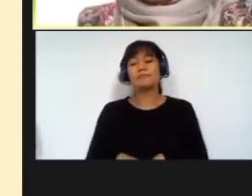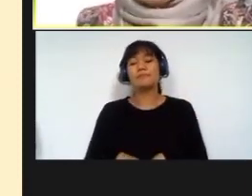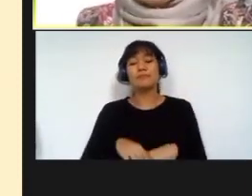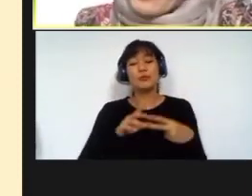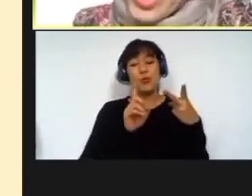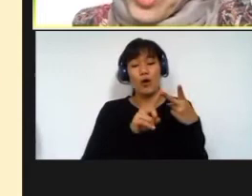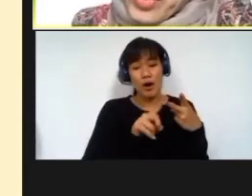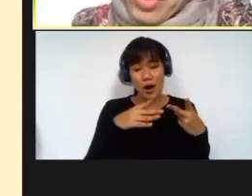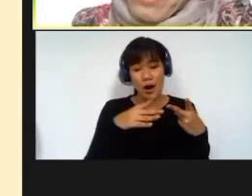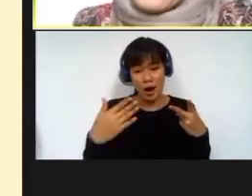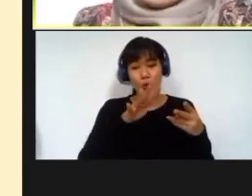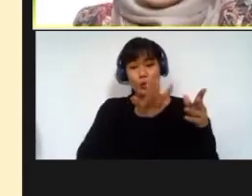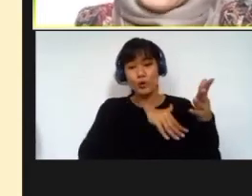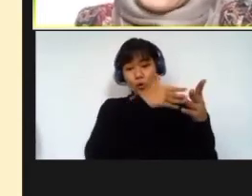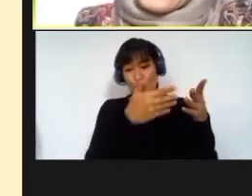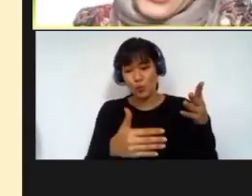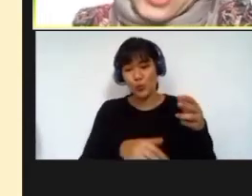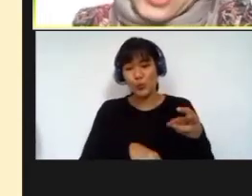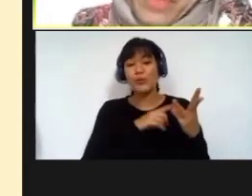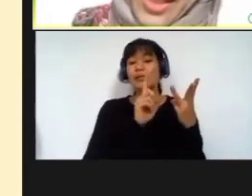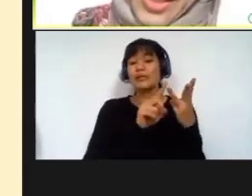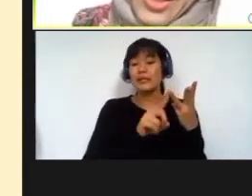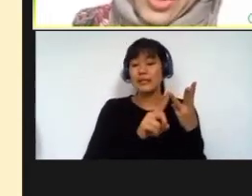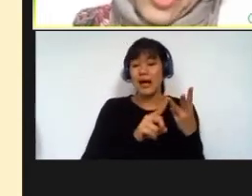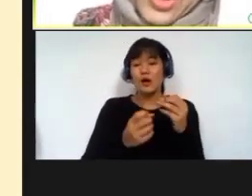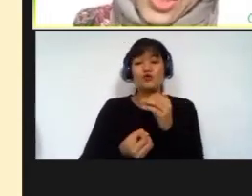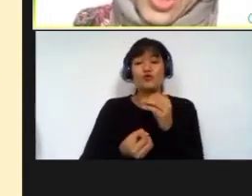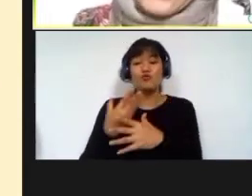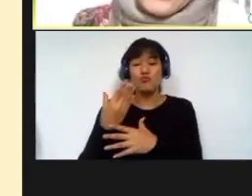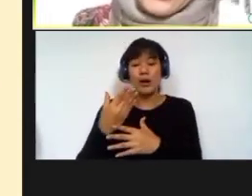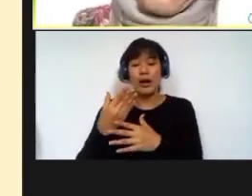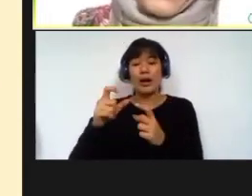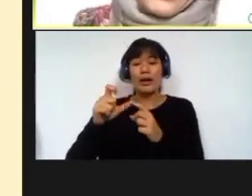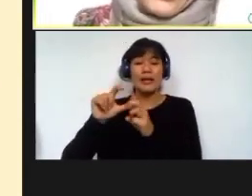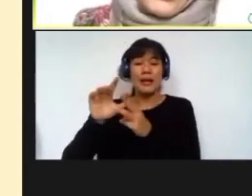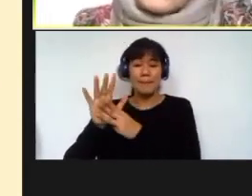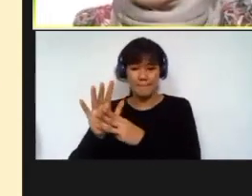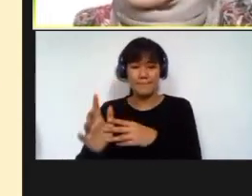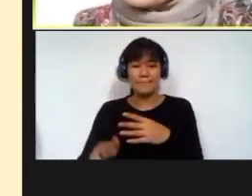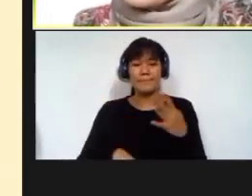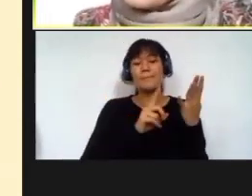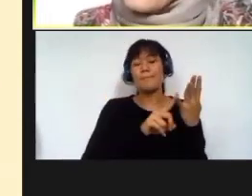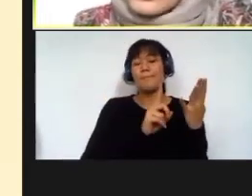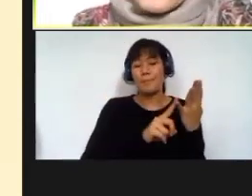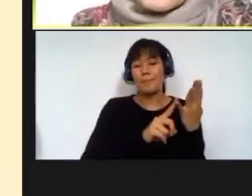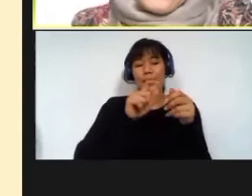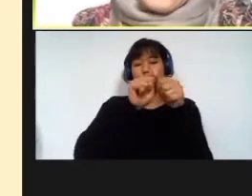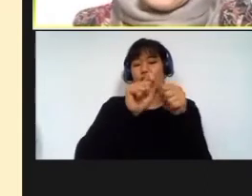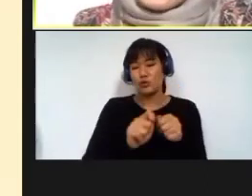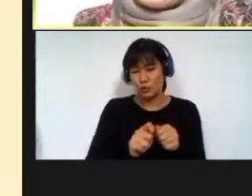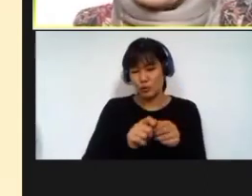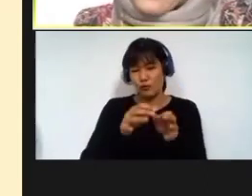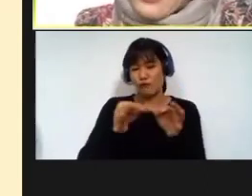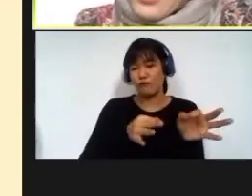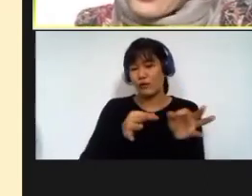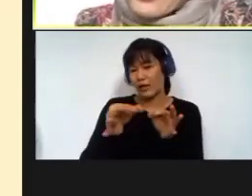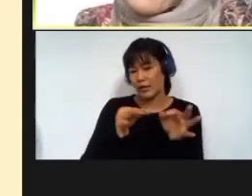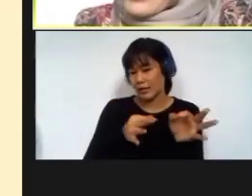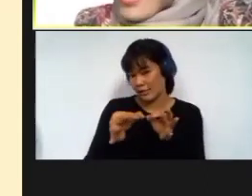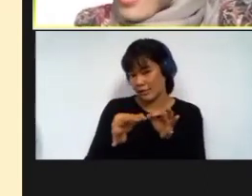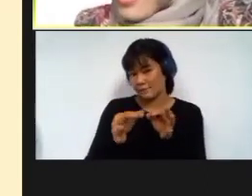Yang kedua kurikulum, yang ketiga sumber daya manusia, dan yang keempat adalah infrastruktur terkait dengan